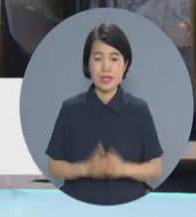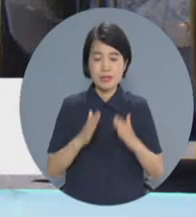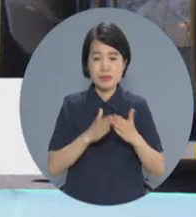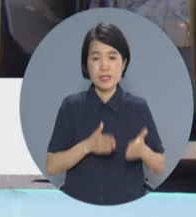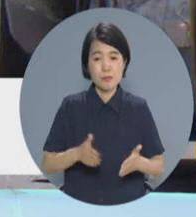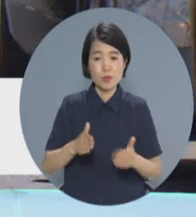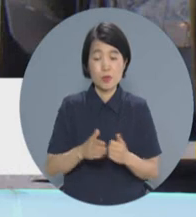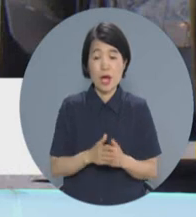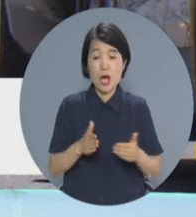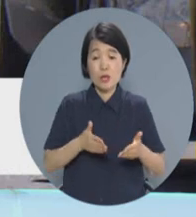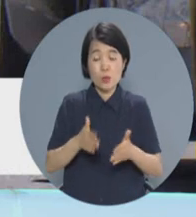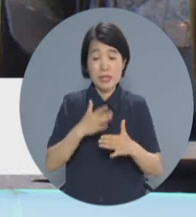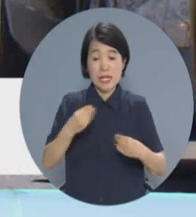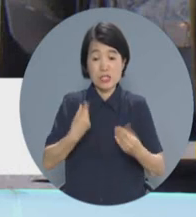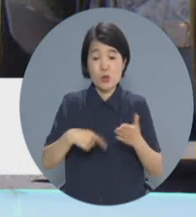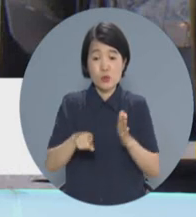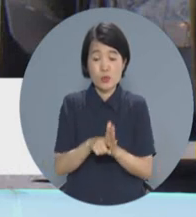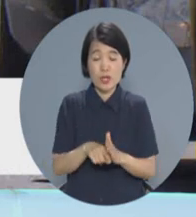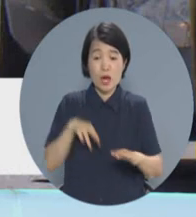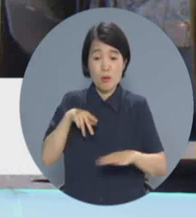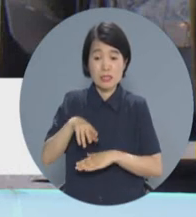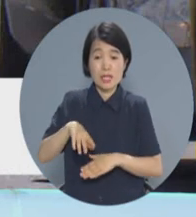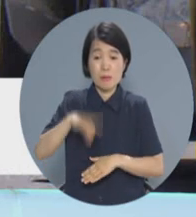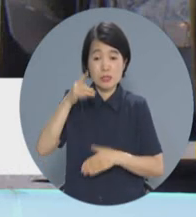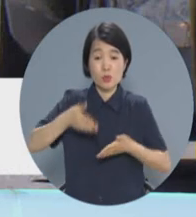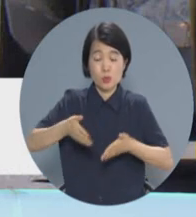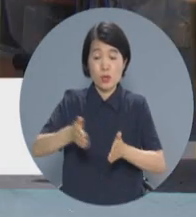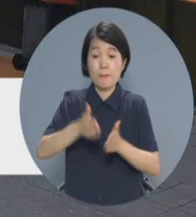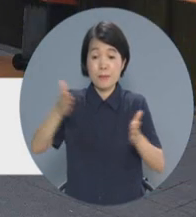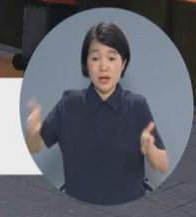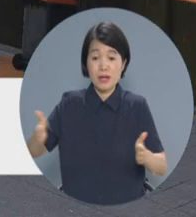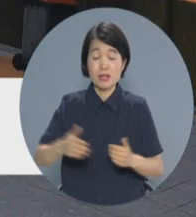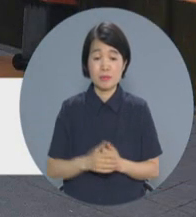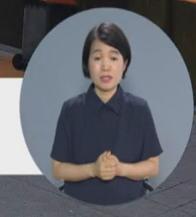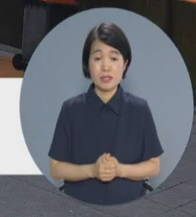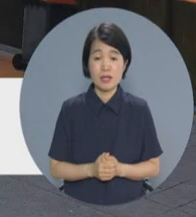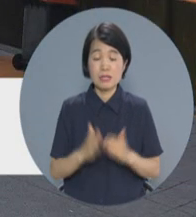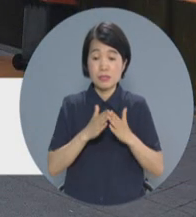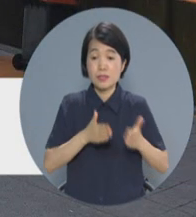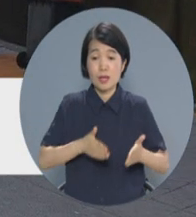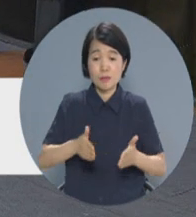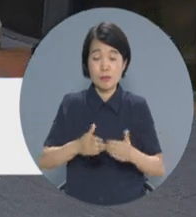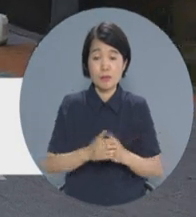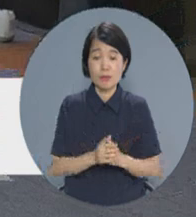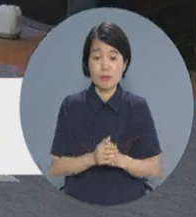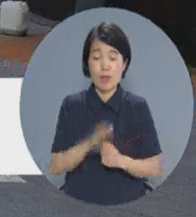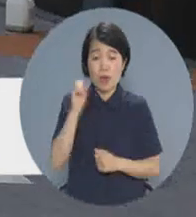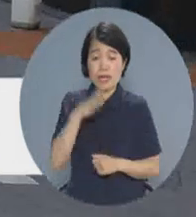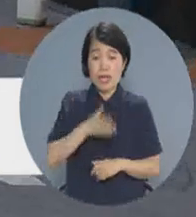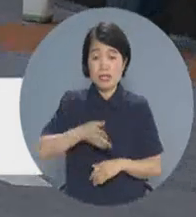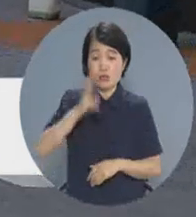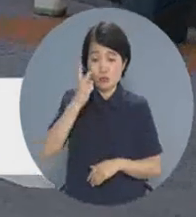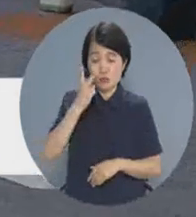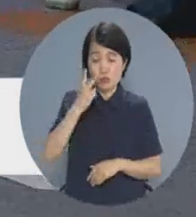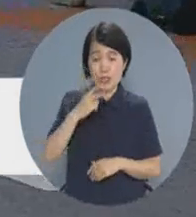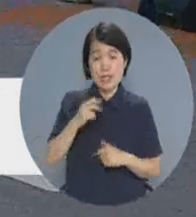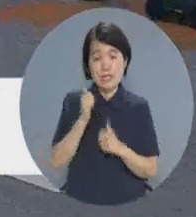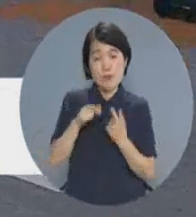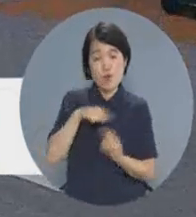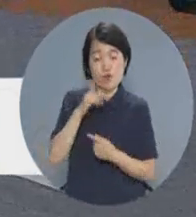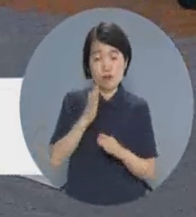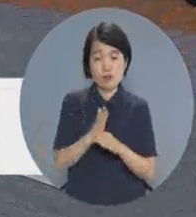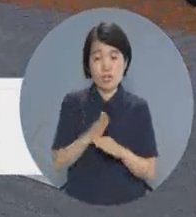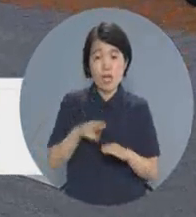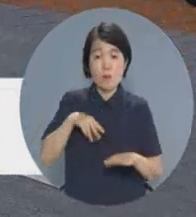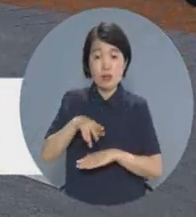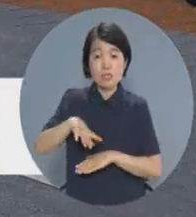전라남도가 도민 안전을 위해 보행자 우선 도로를 확대합니다. 전라남도는 광양 시내 두 곳에서 시범 시행 중인 보행자